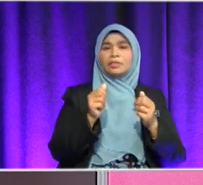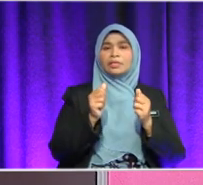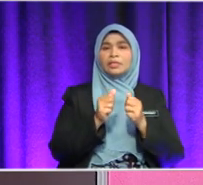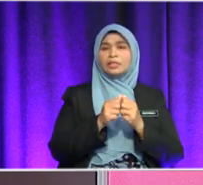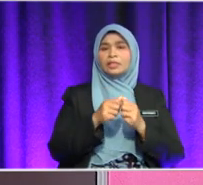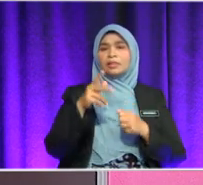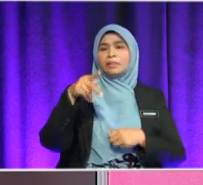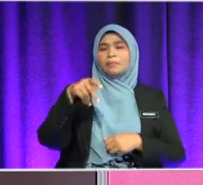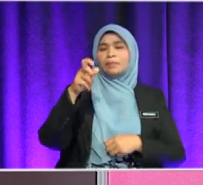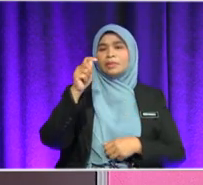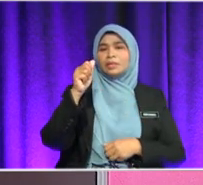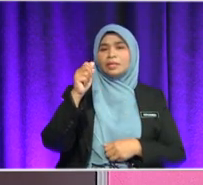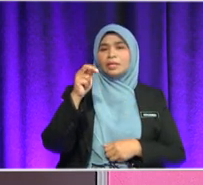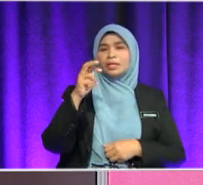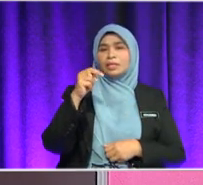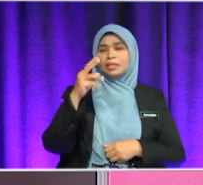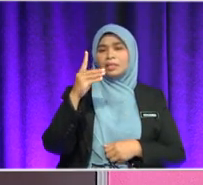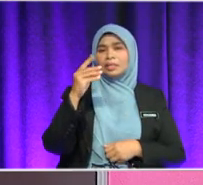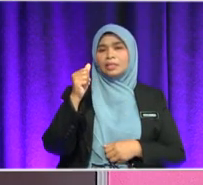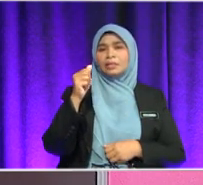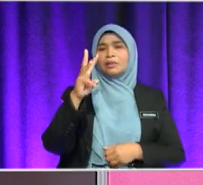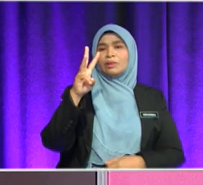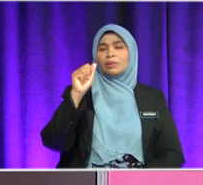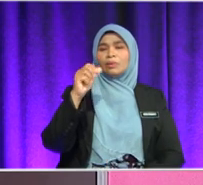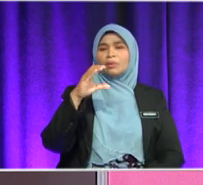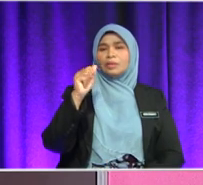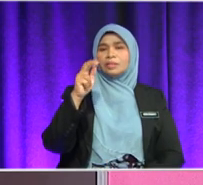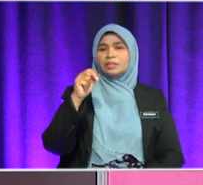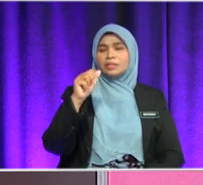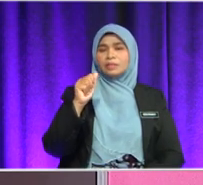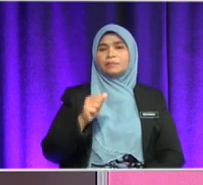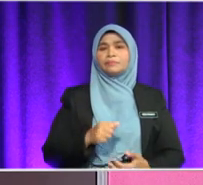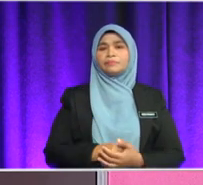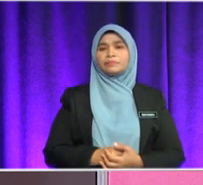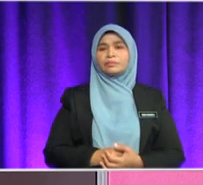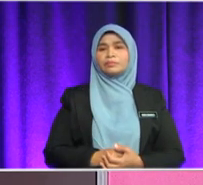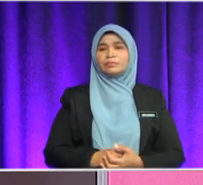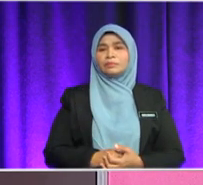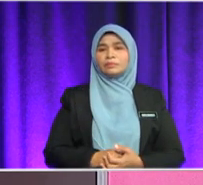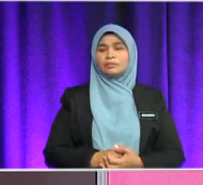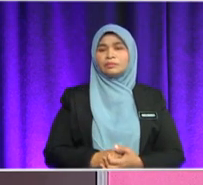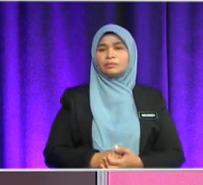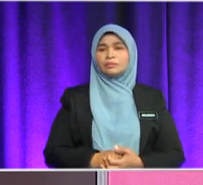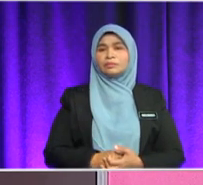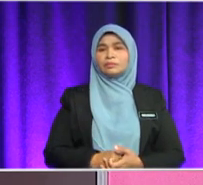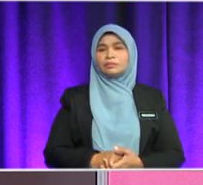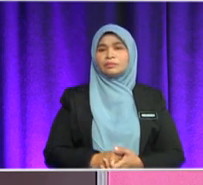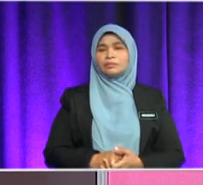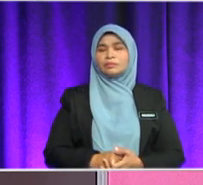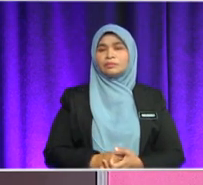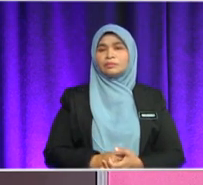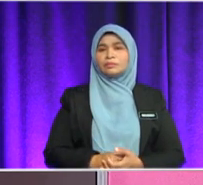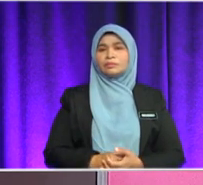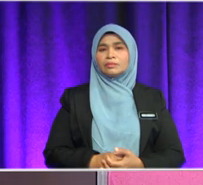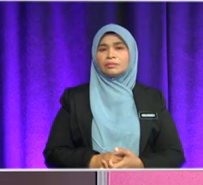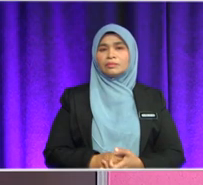wacana yang ada ini Eh jangan Selain itu kalau nak di tengah-tengah ayak tapi nak sambung Ayat tersebut ayat yang